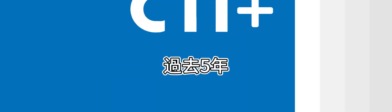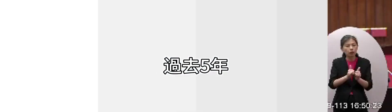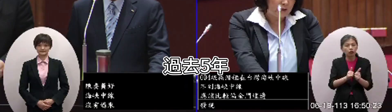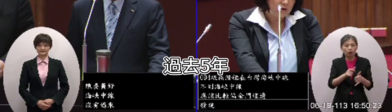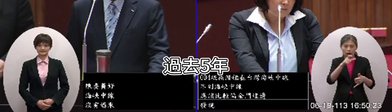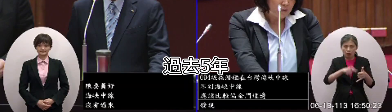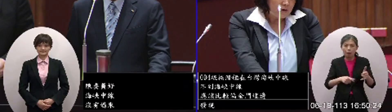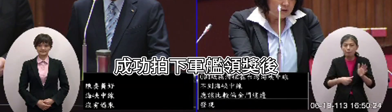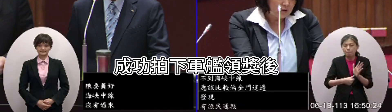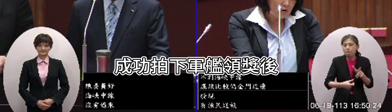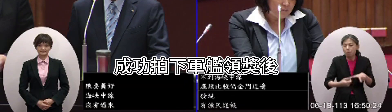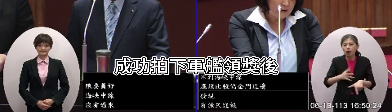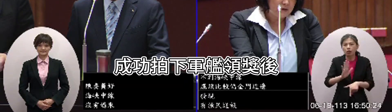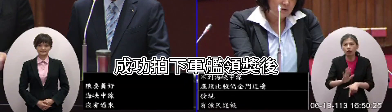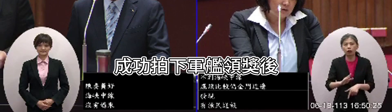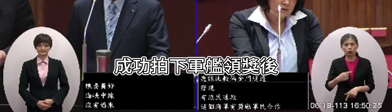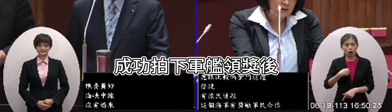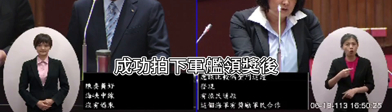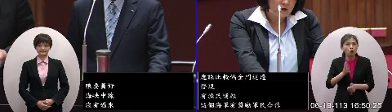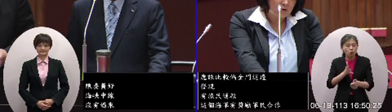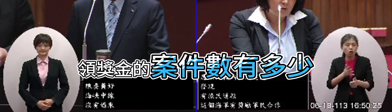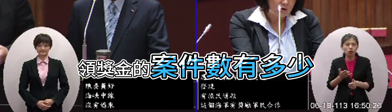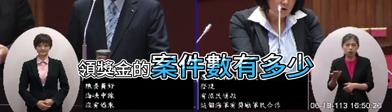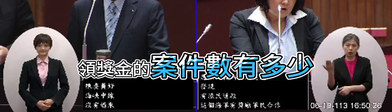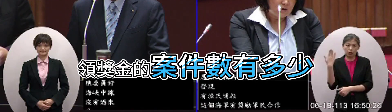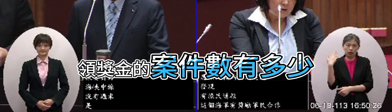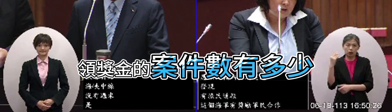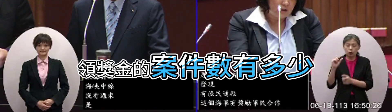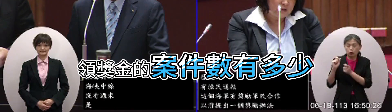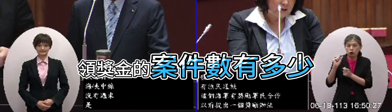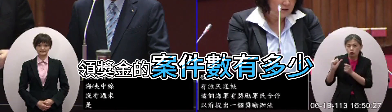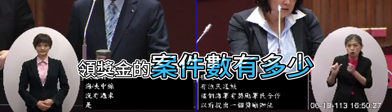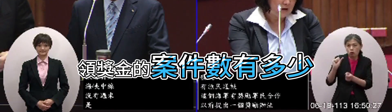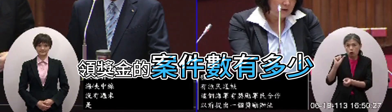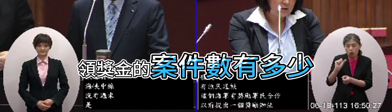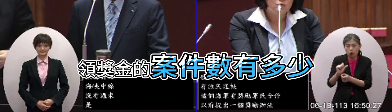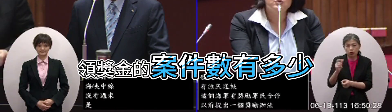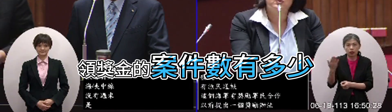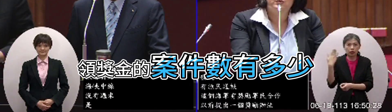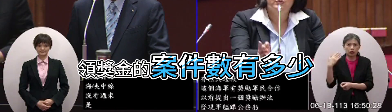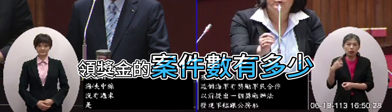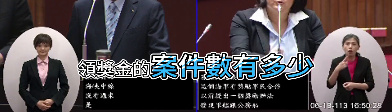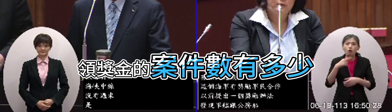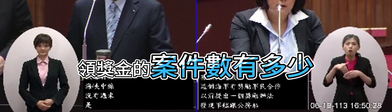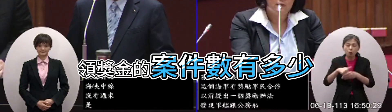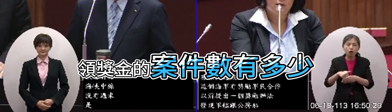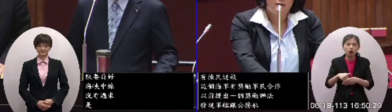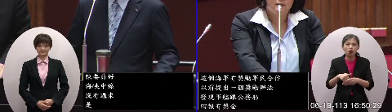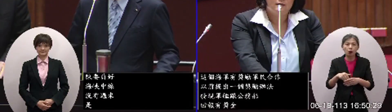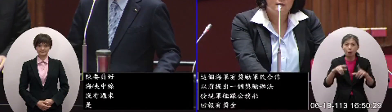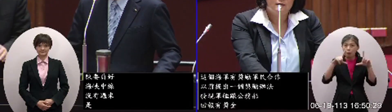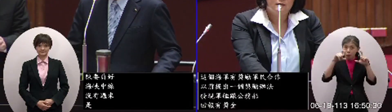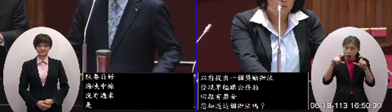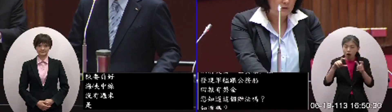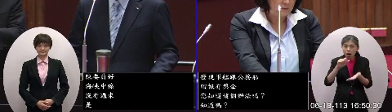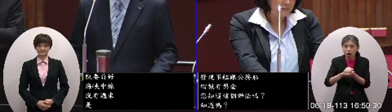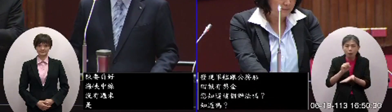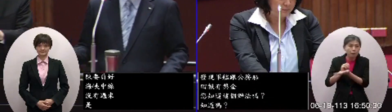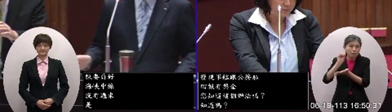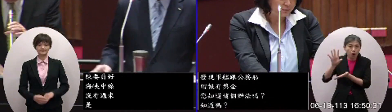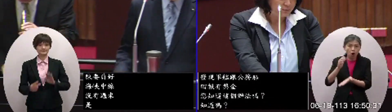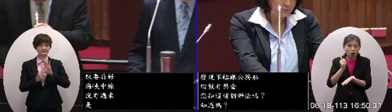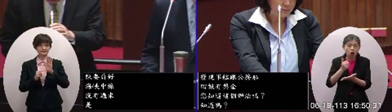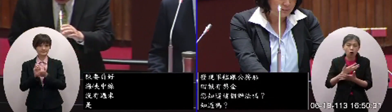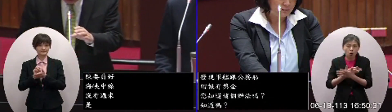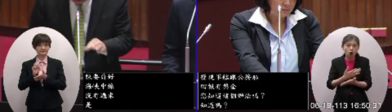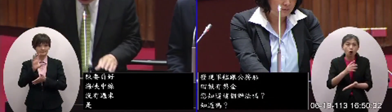去五年哦，成功拍下军舰领奖后领奖金的案件数有多少？ 跟委员报